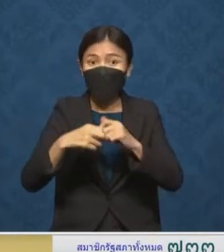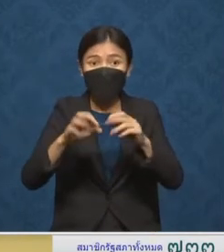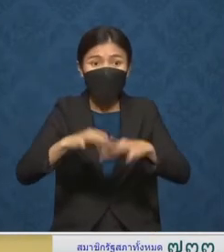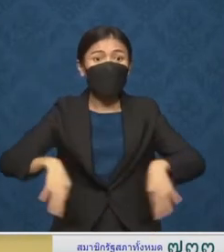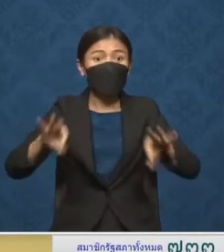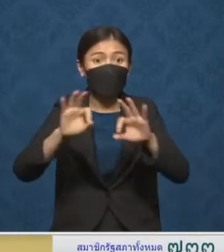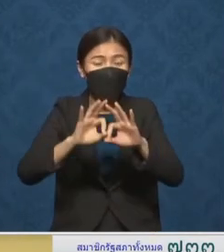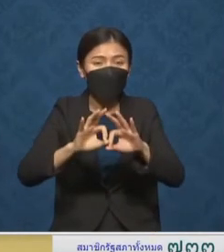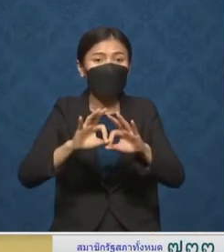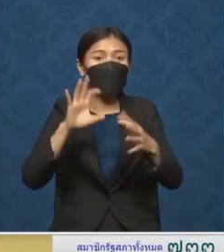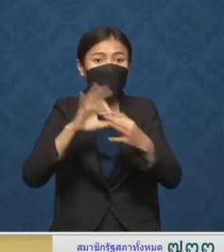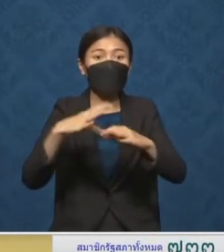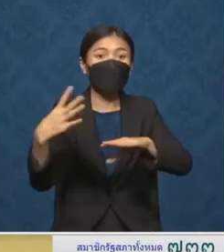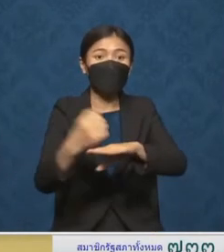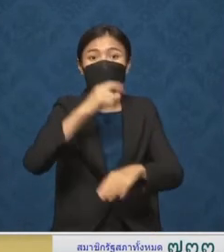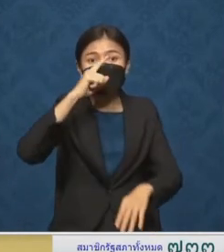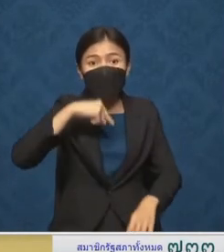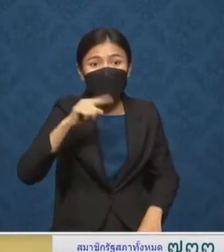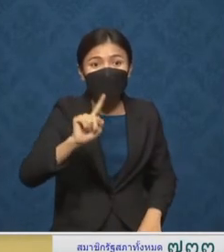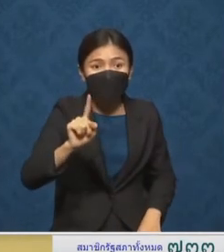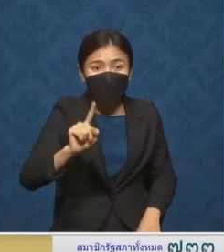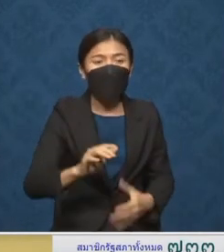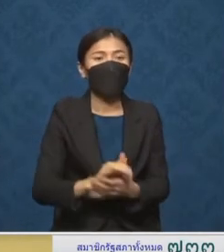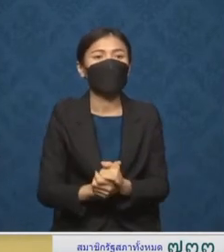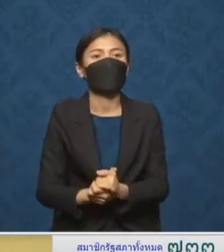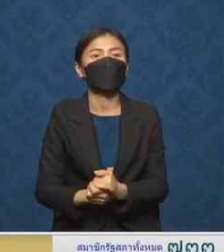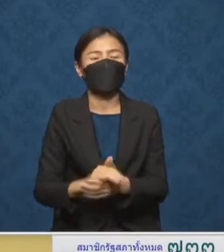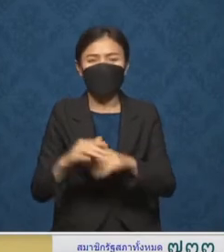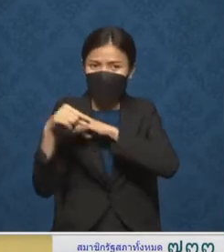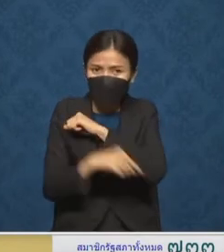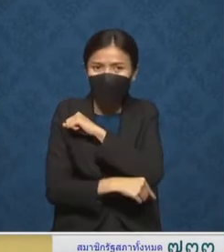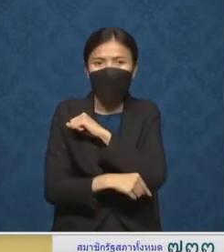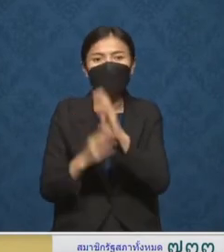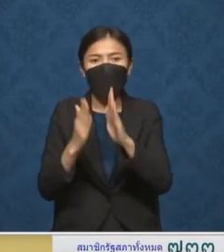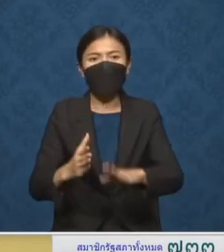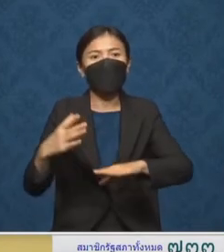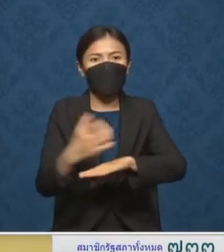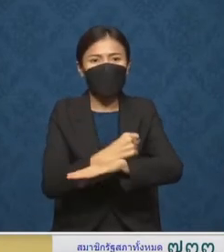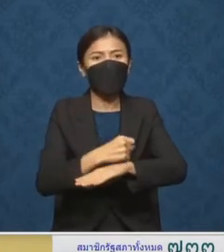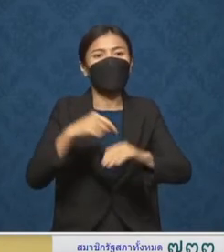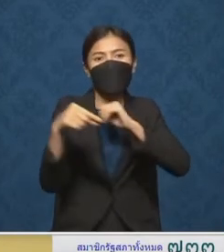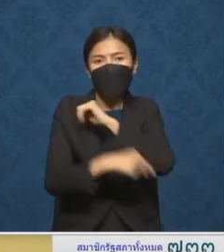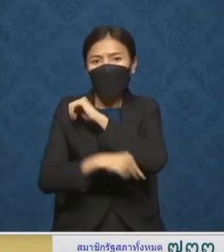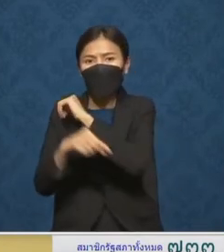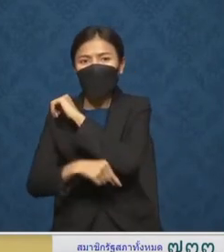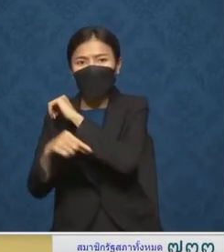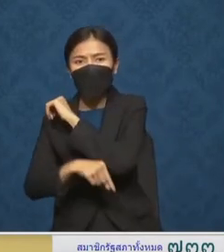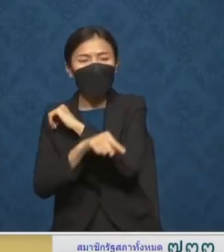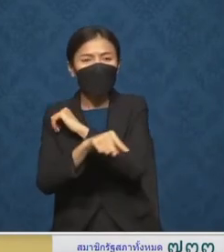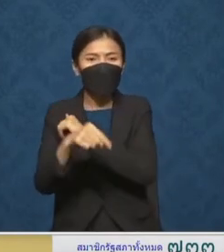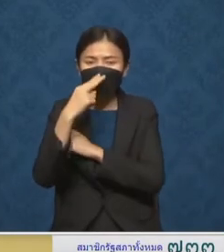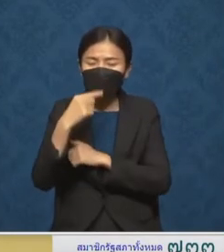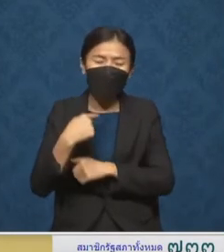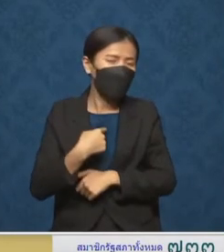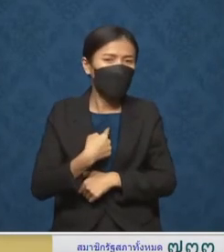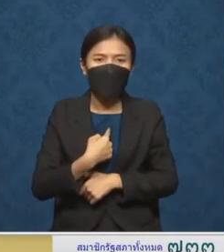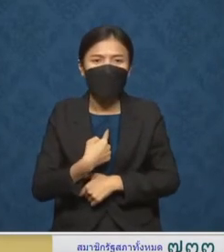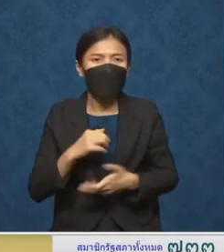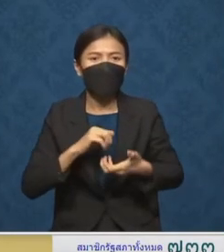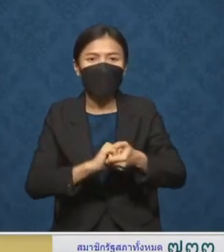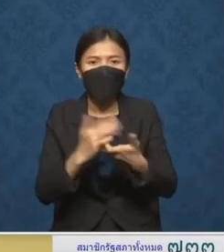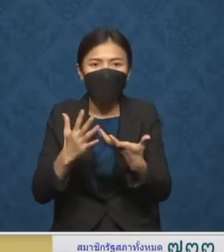ก็คือเหลือเพียงแค่การทุจริตคอรัปชั่นของนักการเมืองพรรคการเมืองไม่มีความเป็นสถาบันแล้วก็